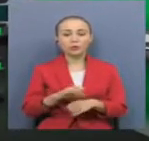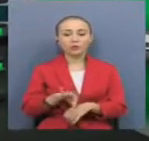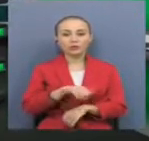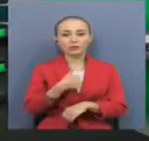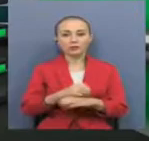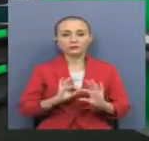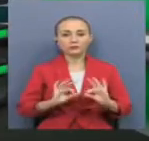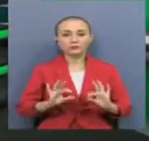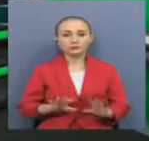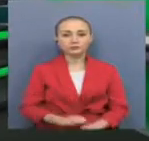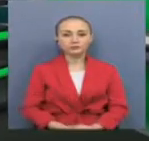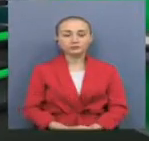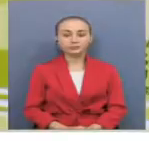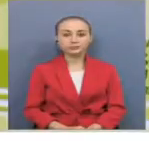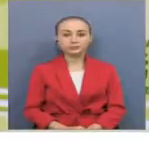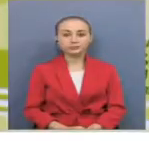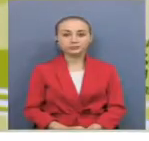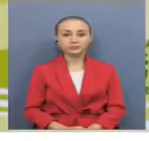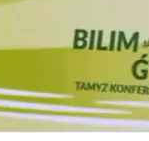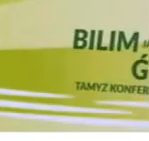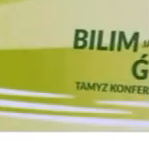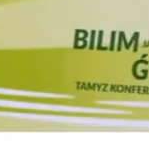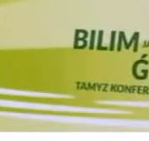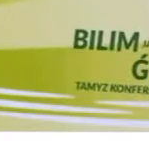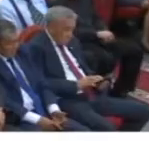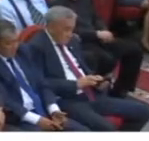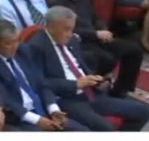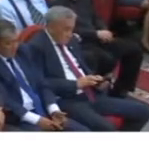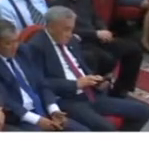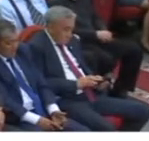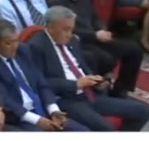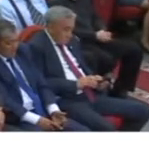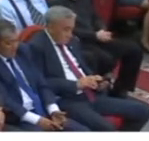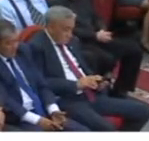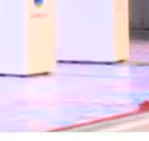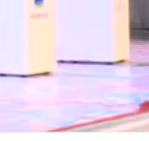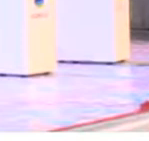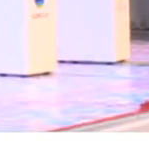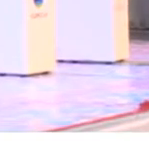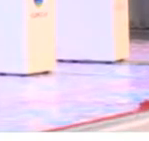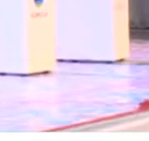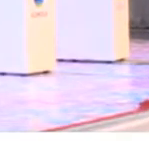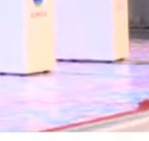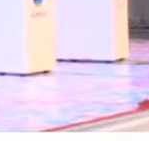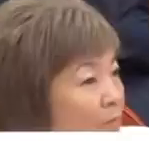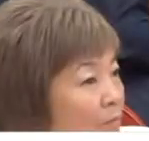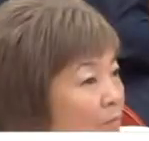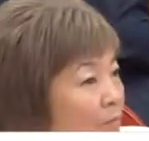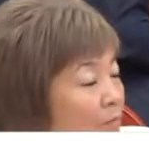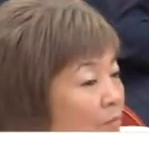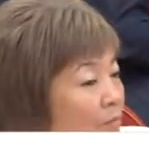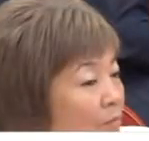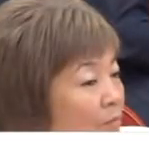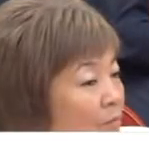Алдымен аңдатпа. Ақмол облысының педагогикалық қызметкерлері Тамыз конференциясына жиналды. Бұл конференцияда қандай